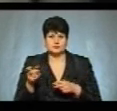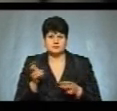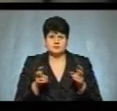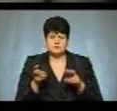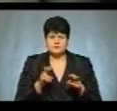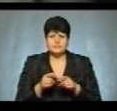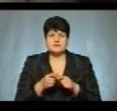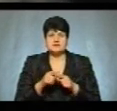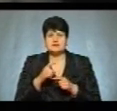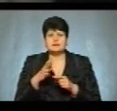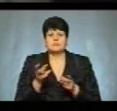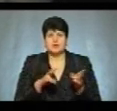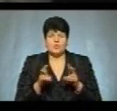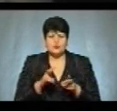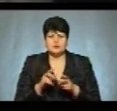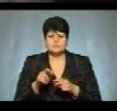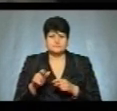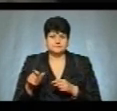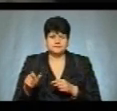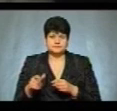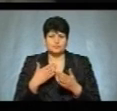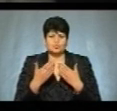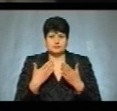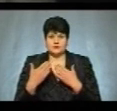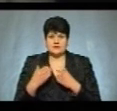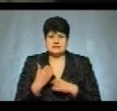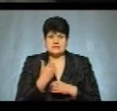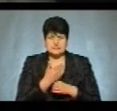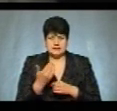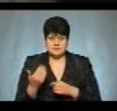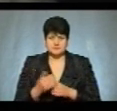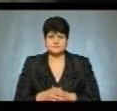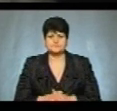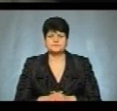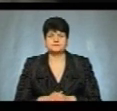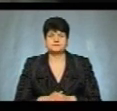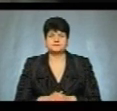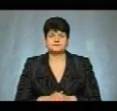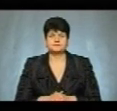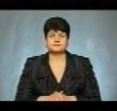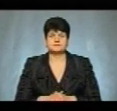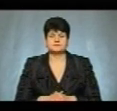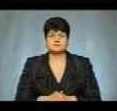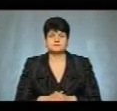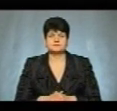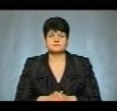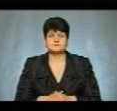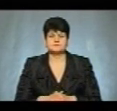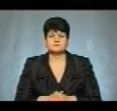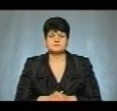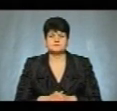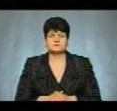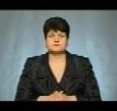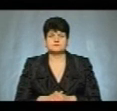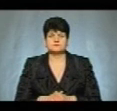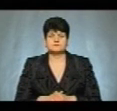ці хвилини сходяться прихожани. Ми поспілкувалися з ними, прошу дати коментар. Був великою людиною, світлою